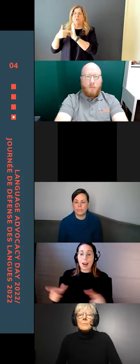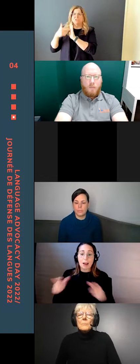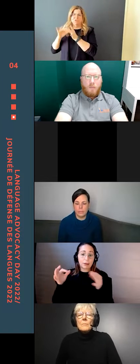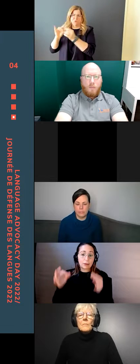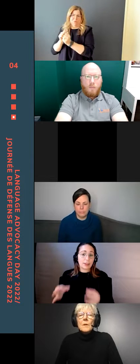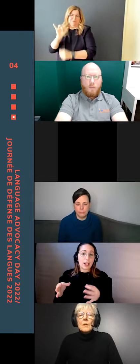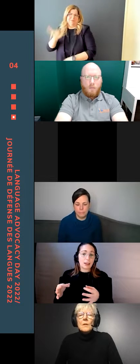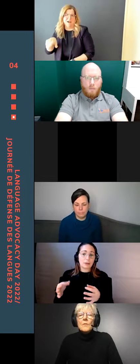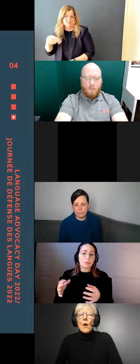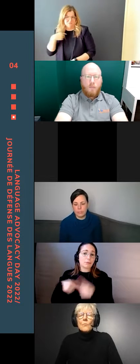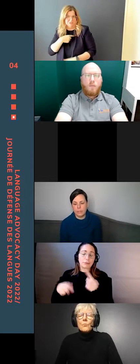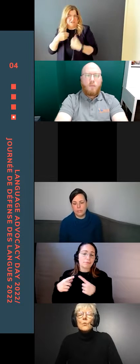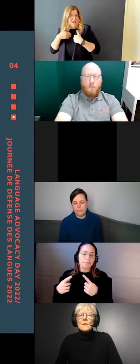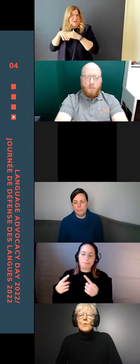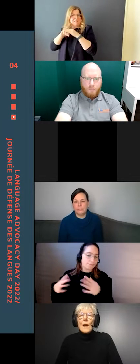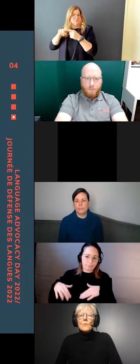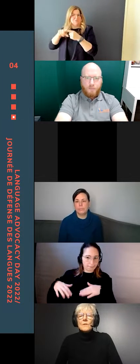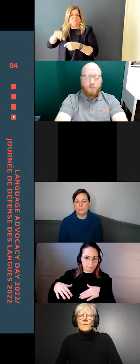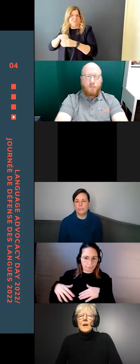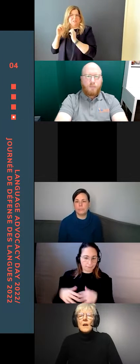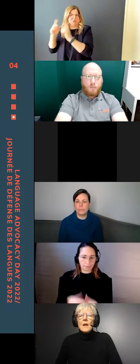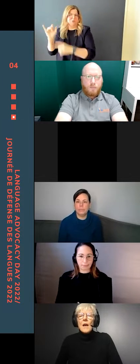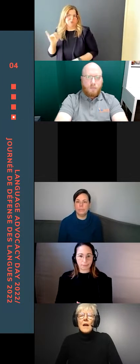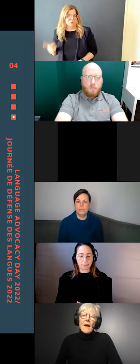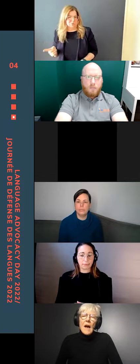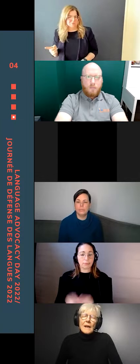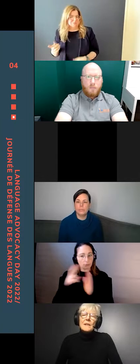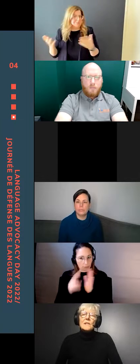ce n'est pas reconnu comme une langue officielle.